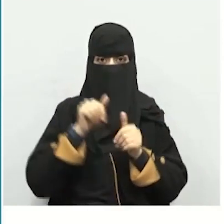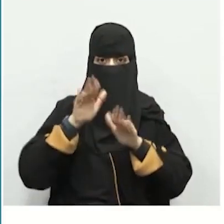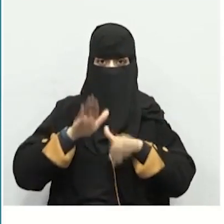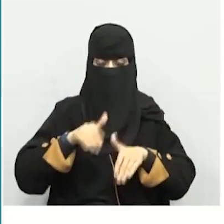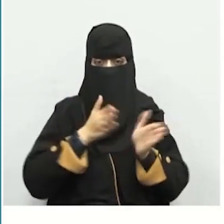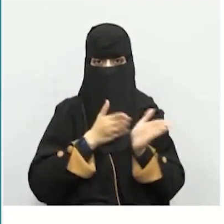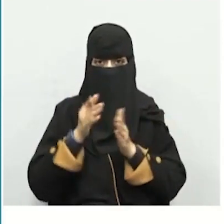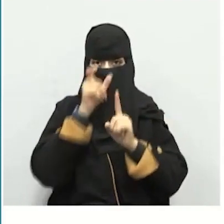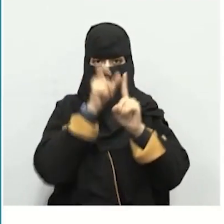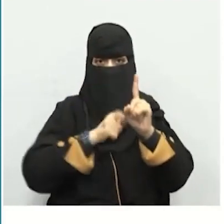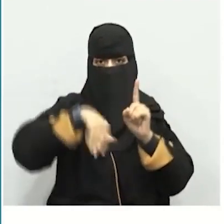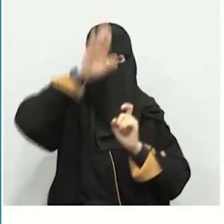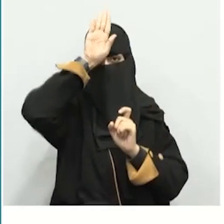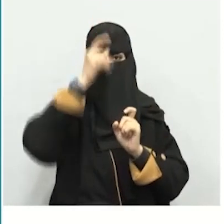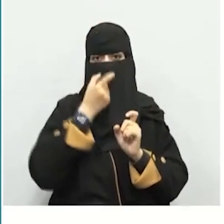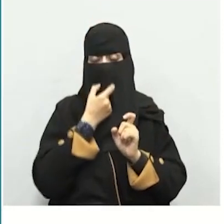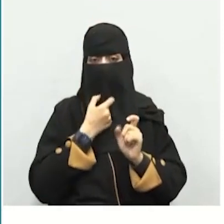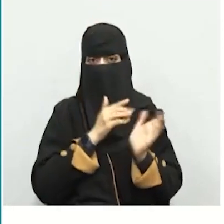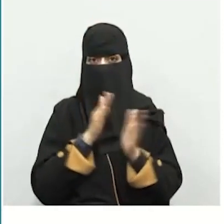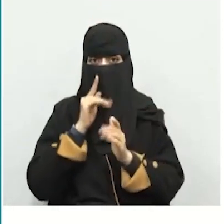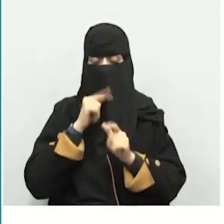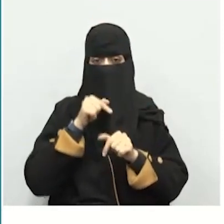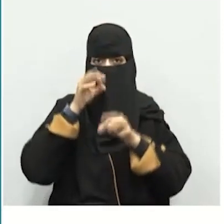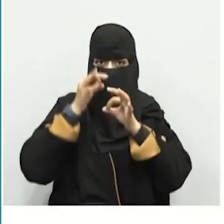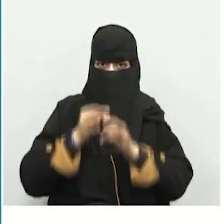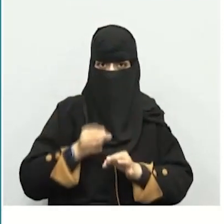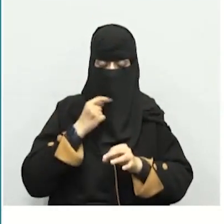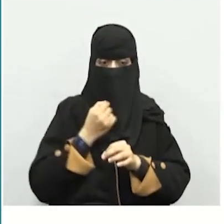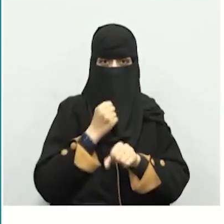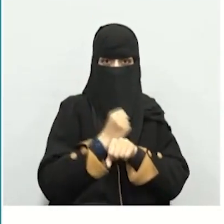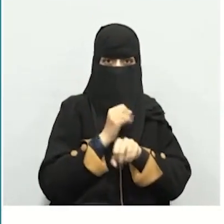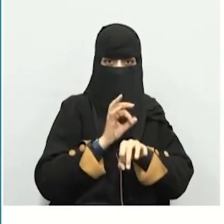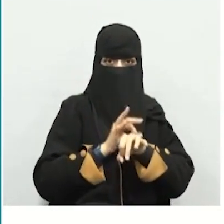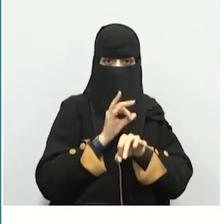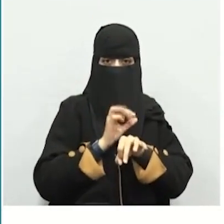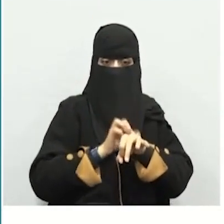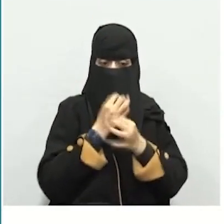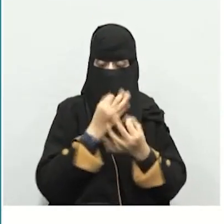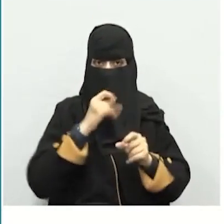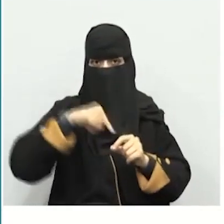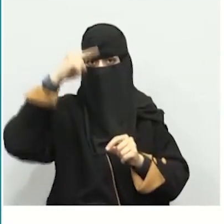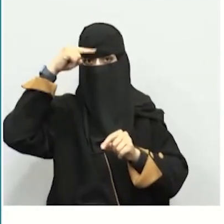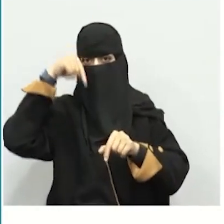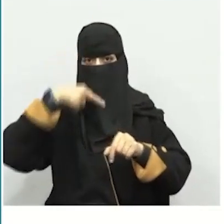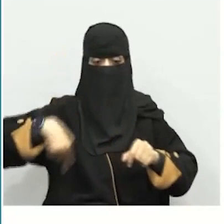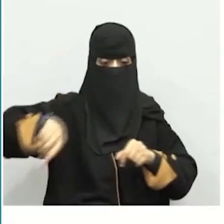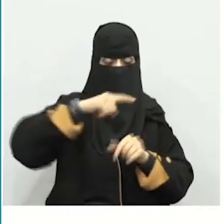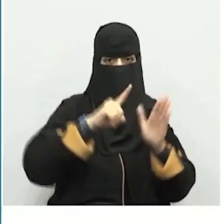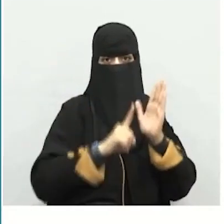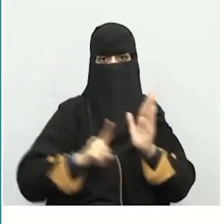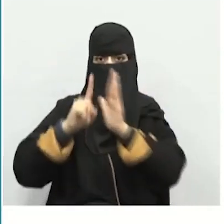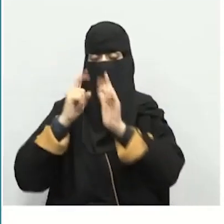يعد خادم الحرمين الشريفين الملك سلمان بن عبد العزيز وفي دقته وانضباطه مثلا للجميع وقدوة لهم.